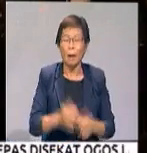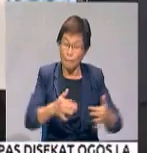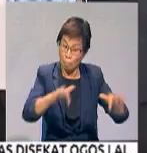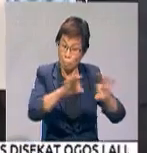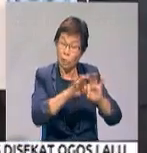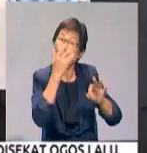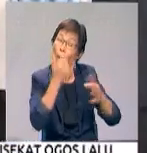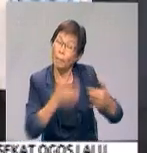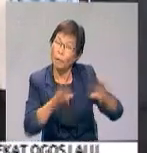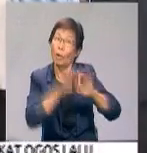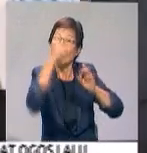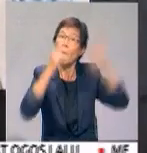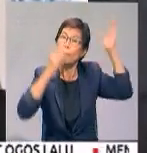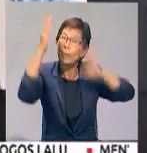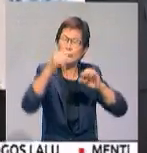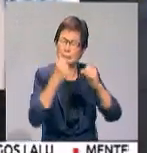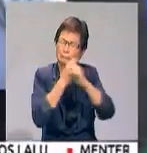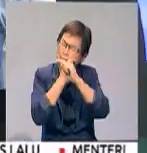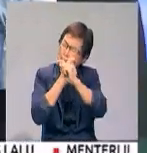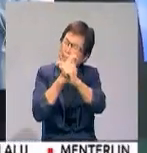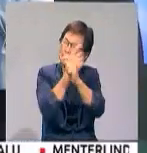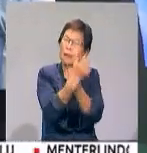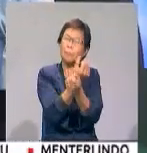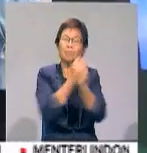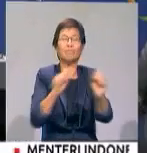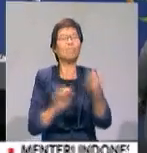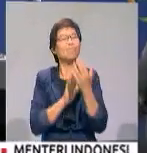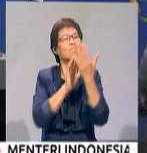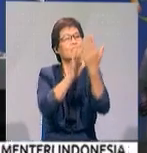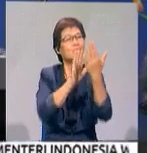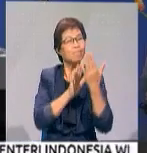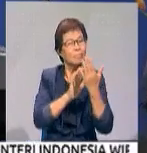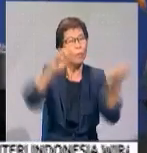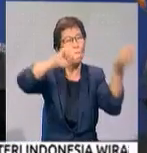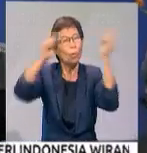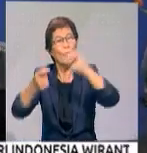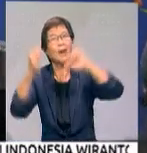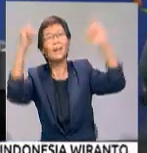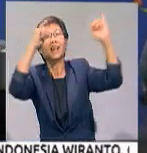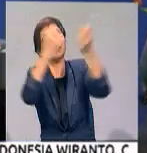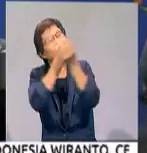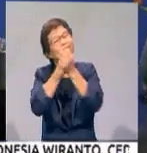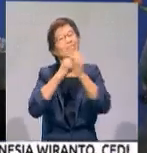penting bagi Malaysia berdaya tahan dan bersedia menghadapi kesan perubahan iklim.